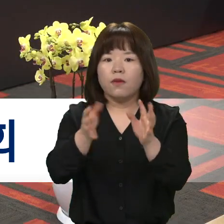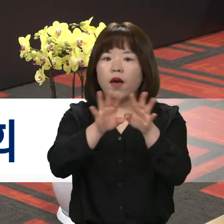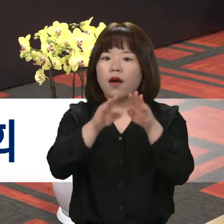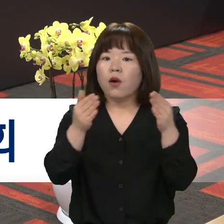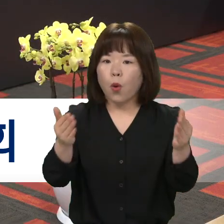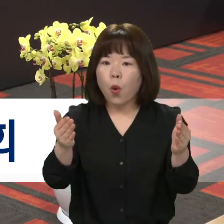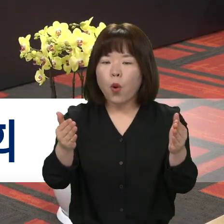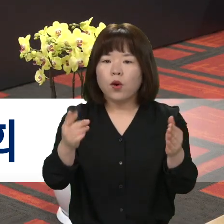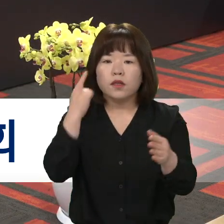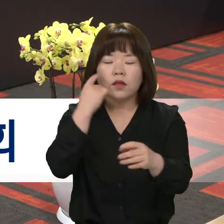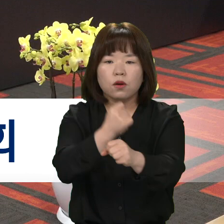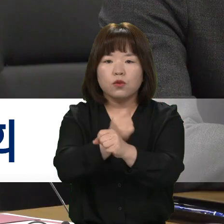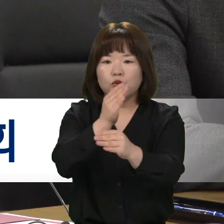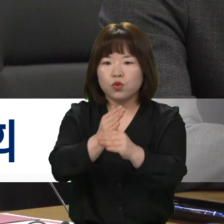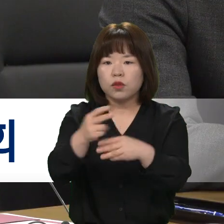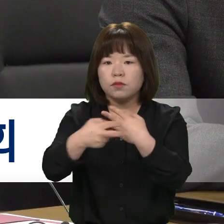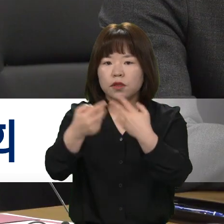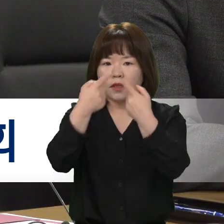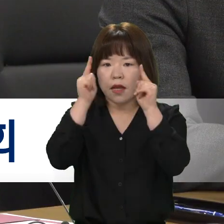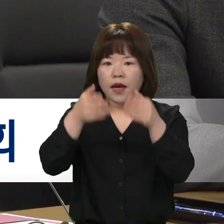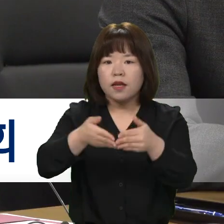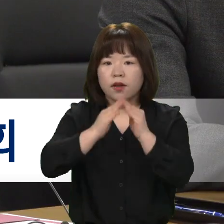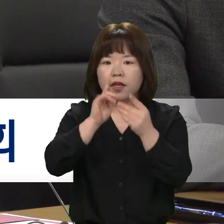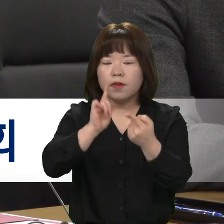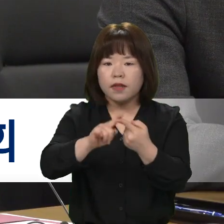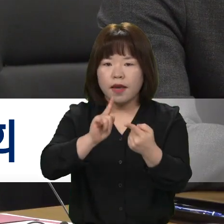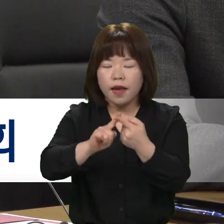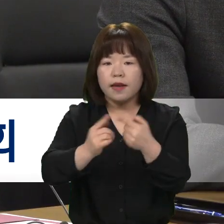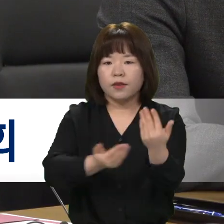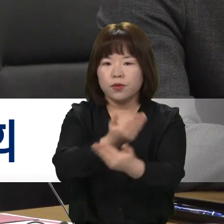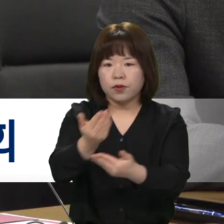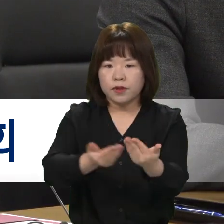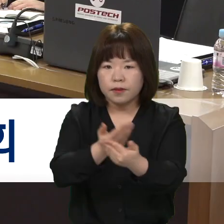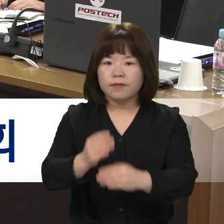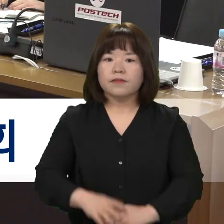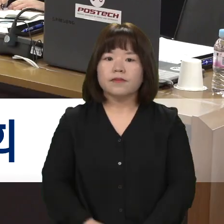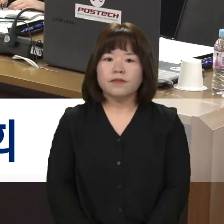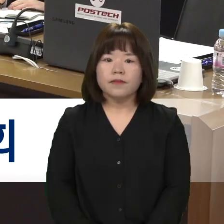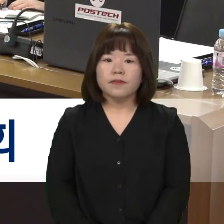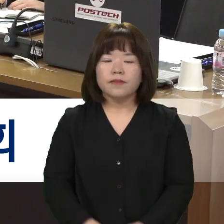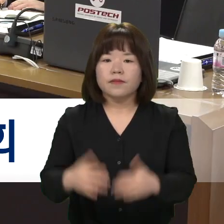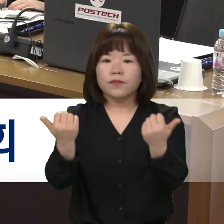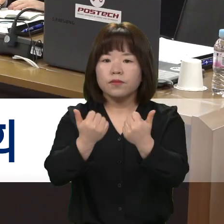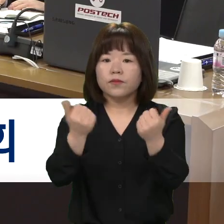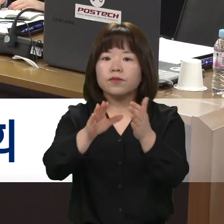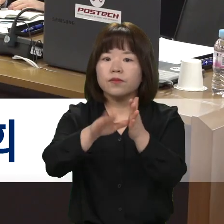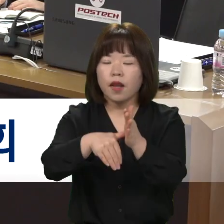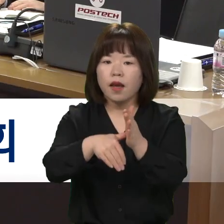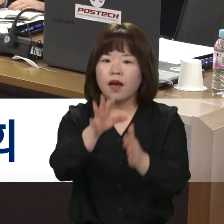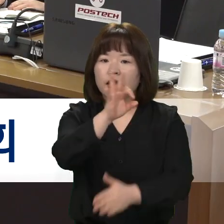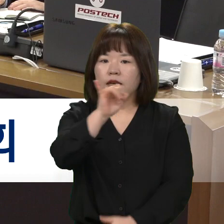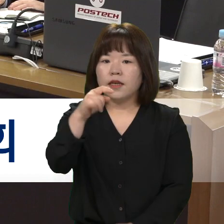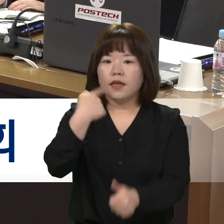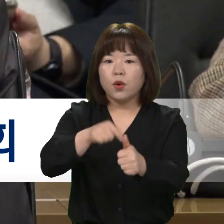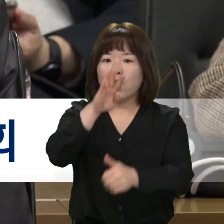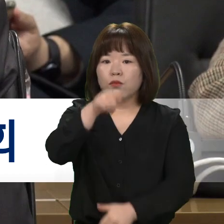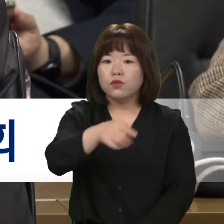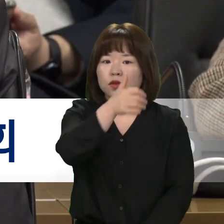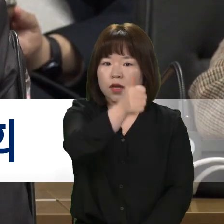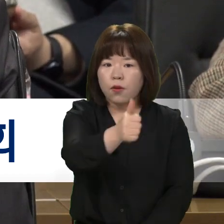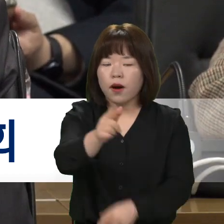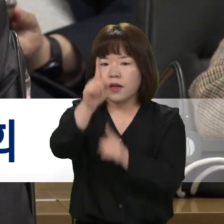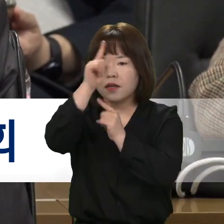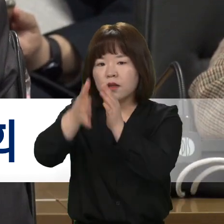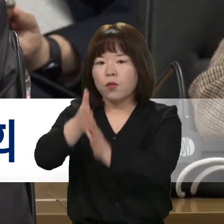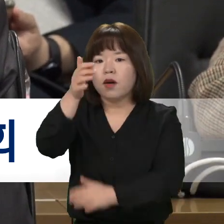갖고 포스텍 연구중심 의과대학 설립에 대한 공감대를 형성했습니다 이날 간담회에는 2주 후 교육부